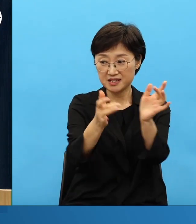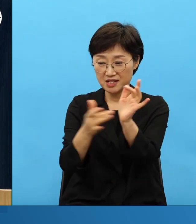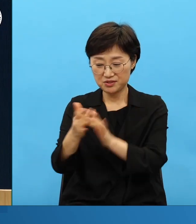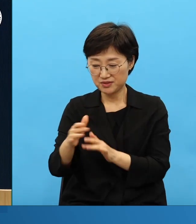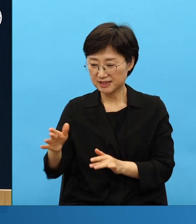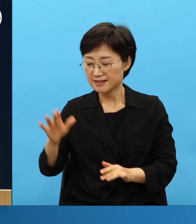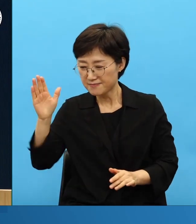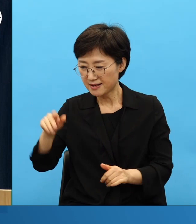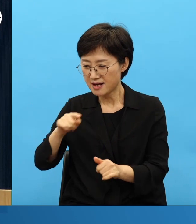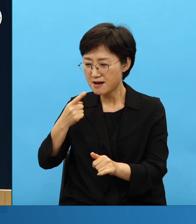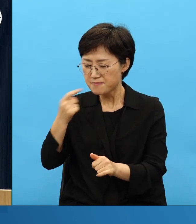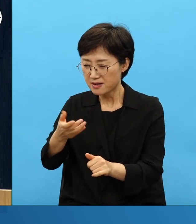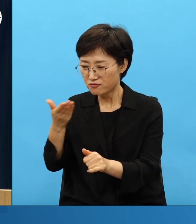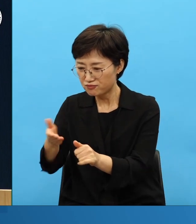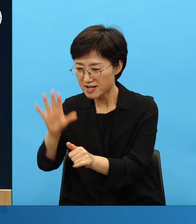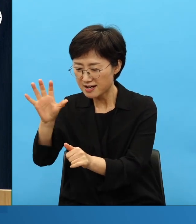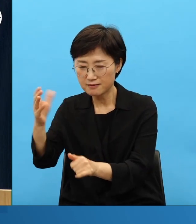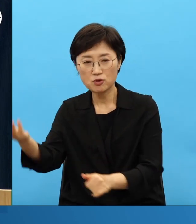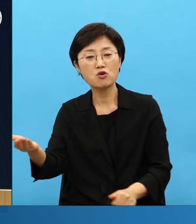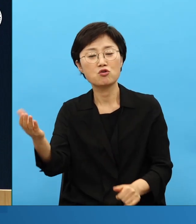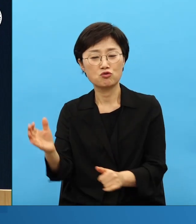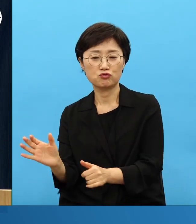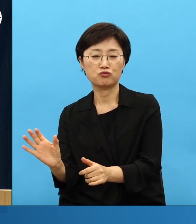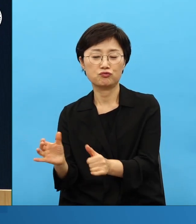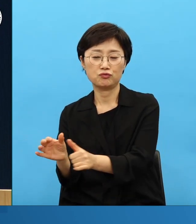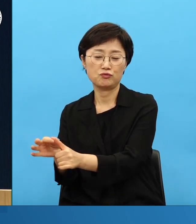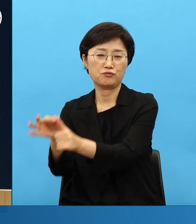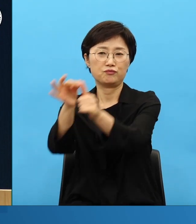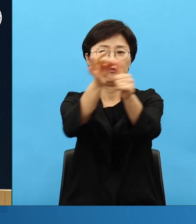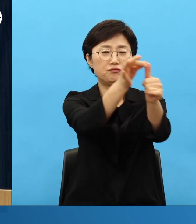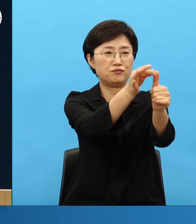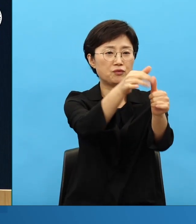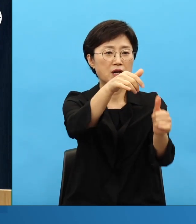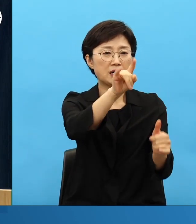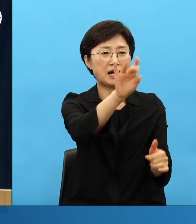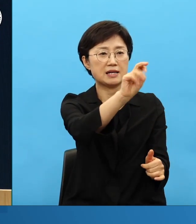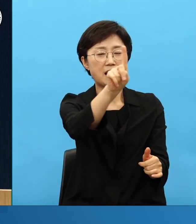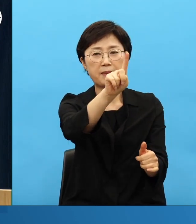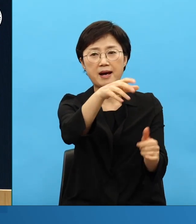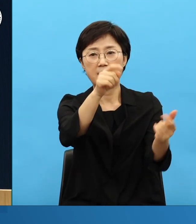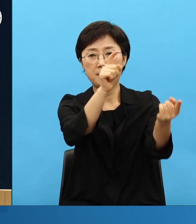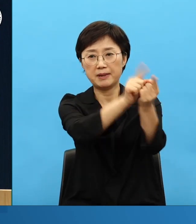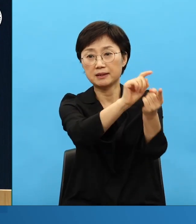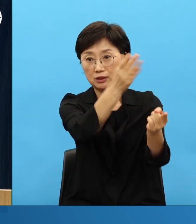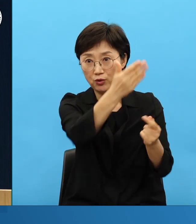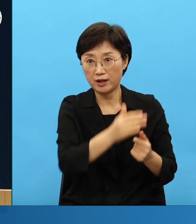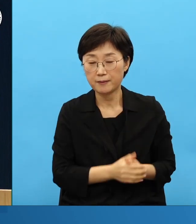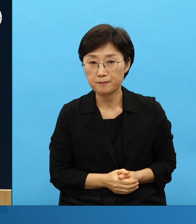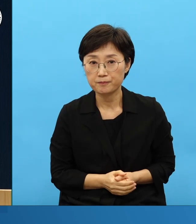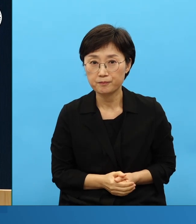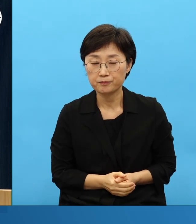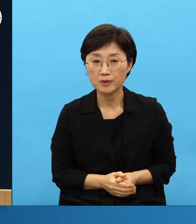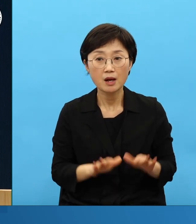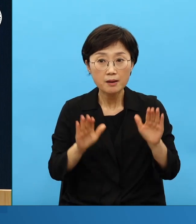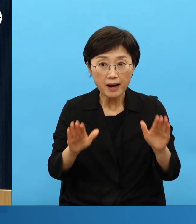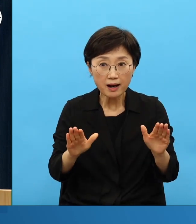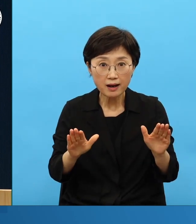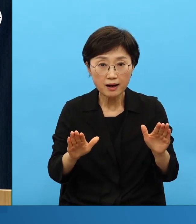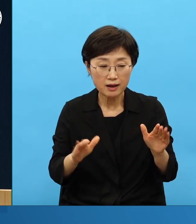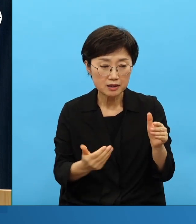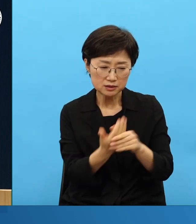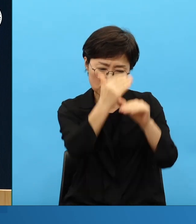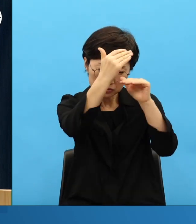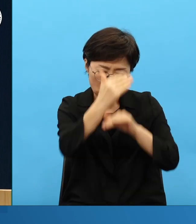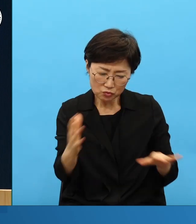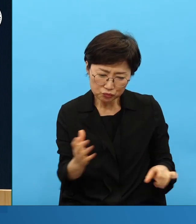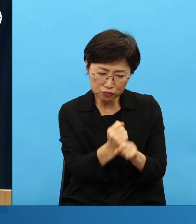Peter was standing next to the fire, and he denies Jesus, and that's in the courtyard of Caiaphas. 이제는 그래 양을 잡을 필요가 없어요. Now there's